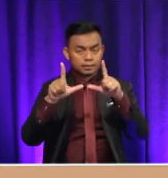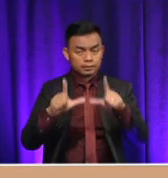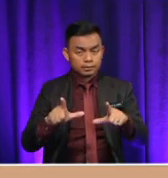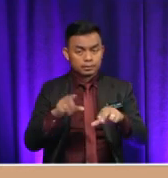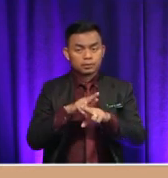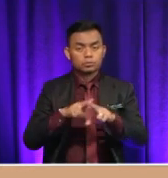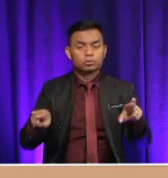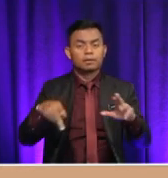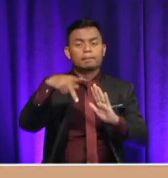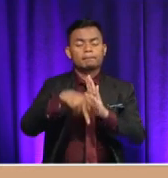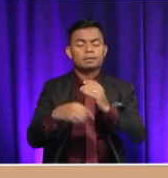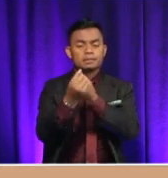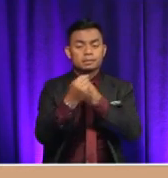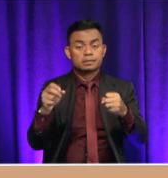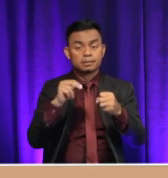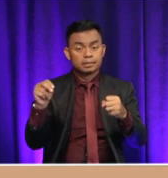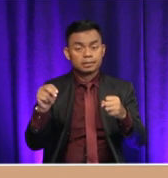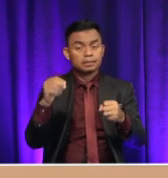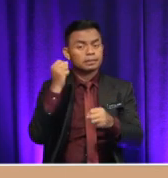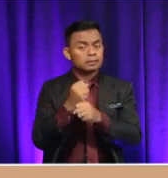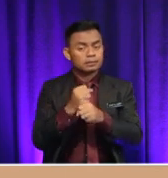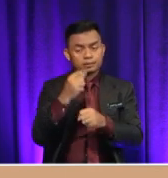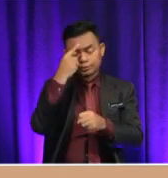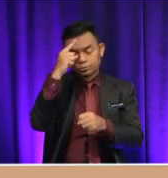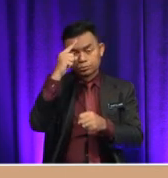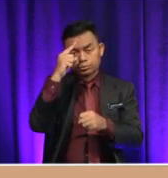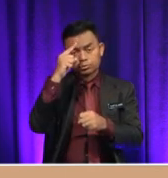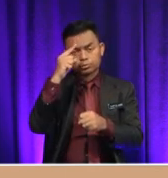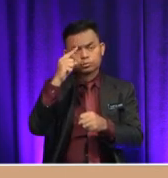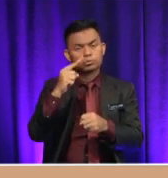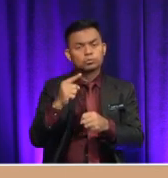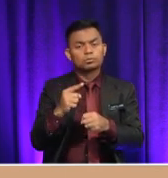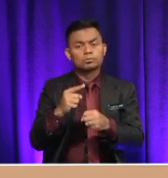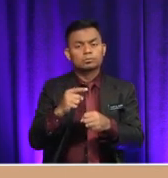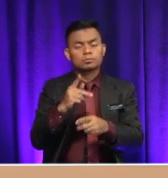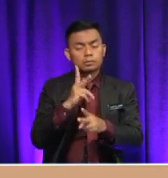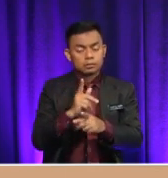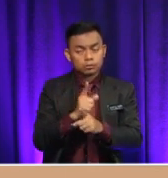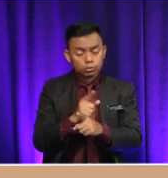persediaan untuk kerja baik pula sistem tersebut mana tahu titik